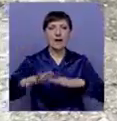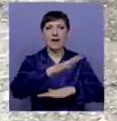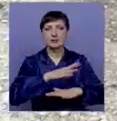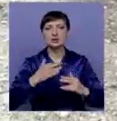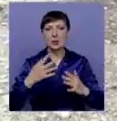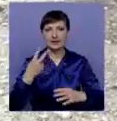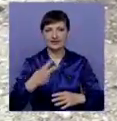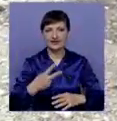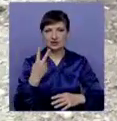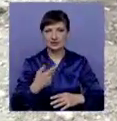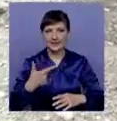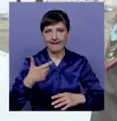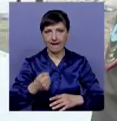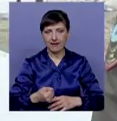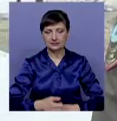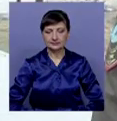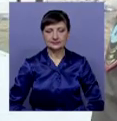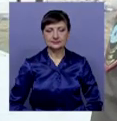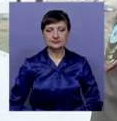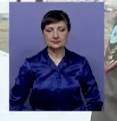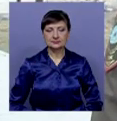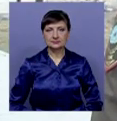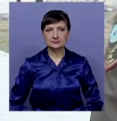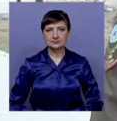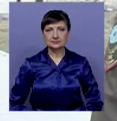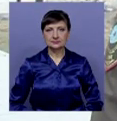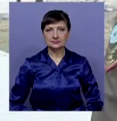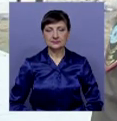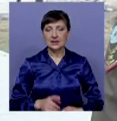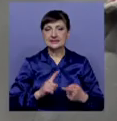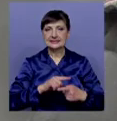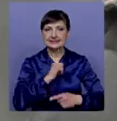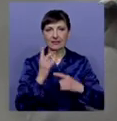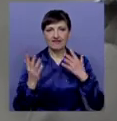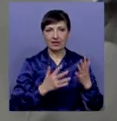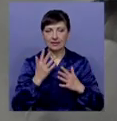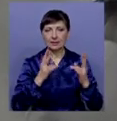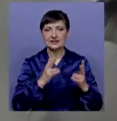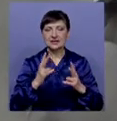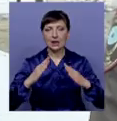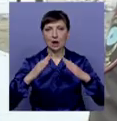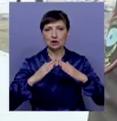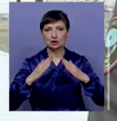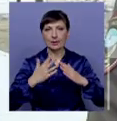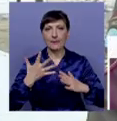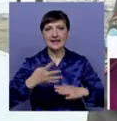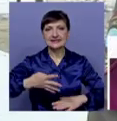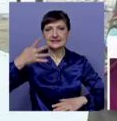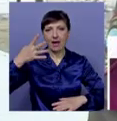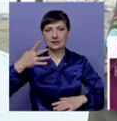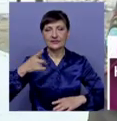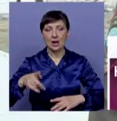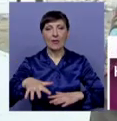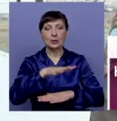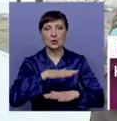20 4 гектара бесплато трудную шатуры из-за сильного ветра пострадала крыши пятиэтажного здания и и